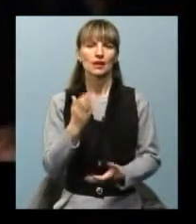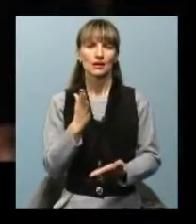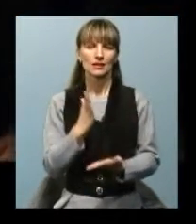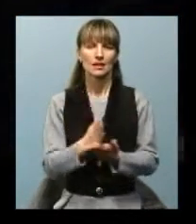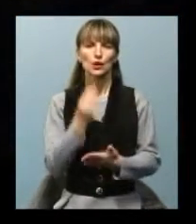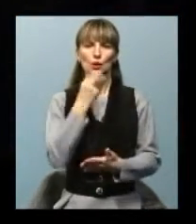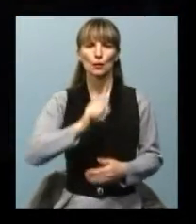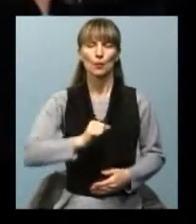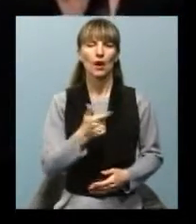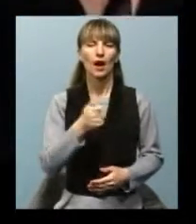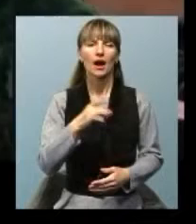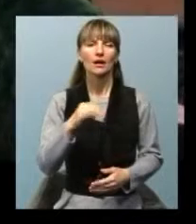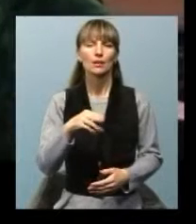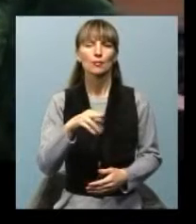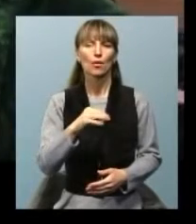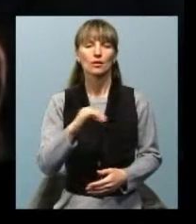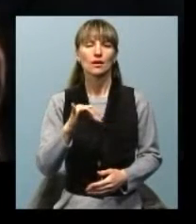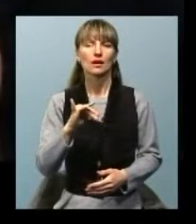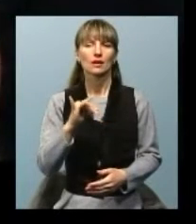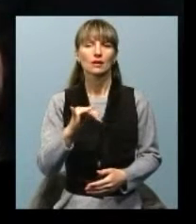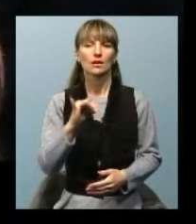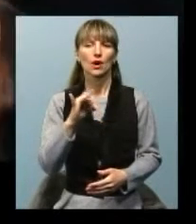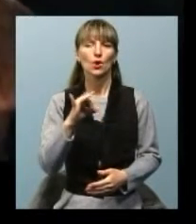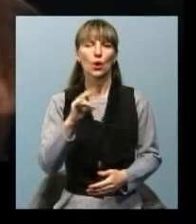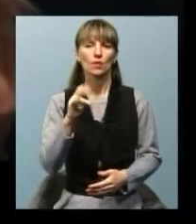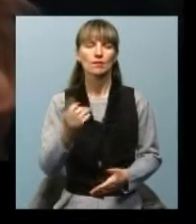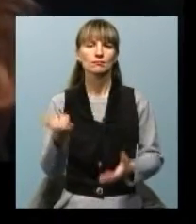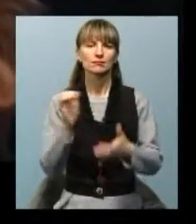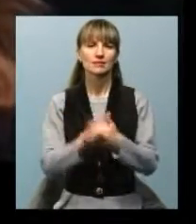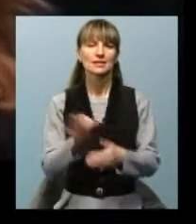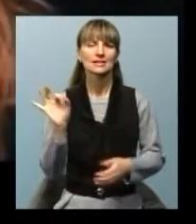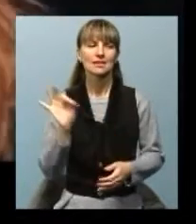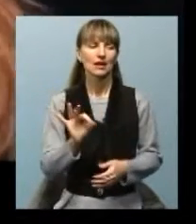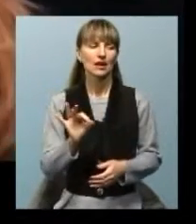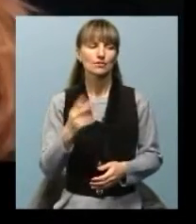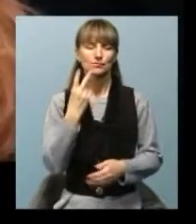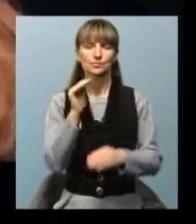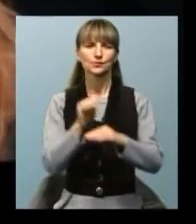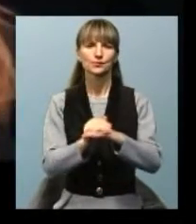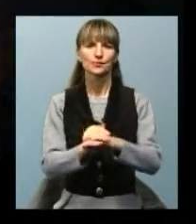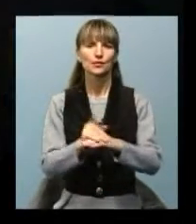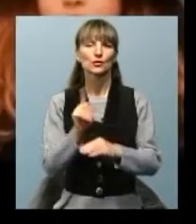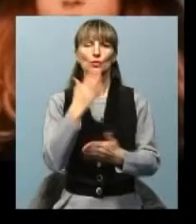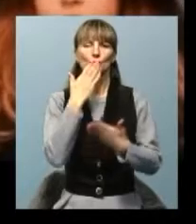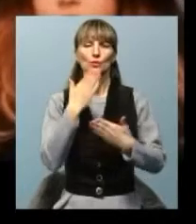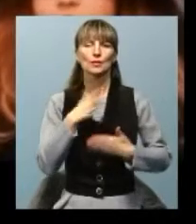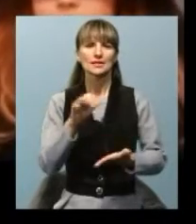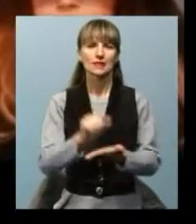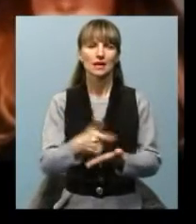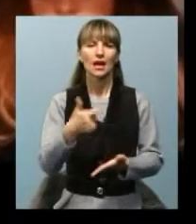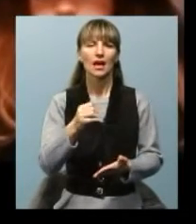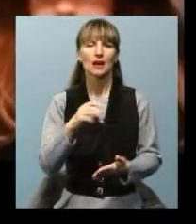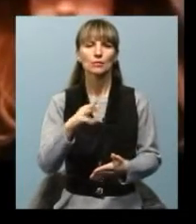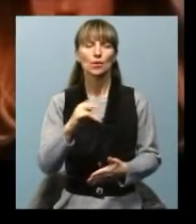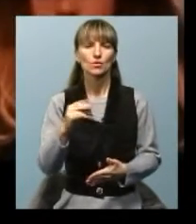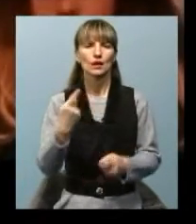Гаррі Поттера та Рона Уізлі. Як тільки ви з нею познайомились, то одразу могли помітити, що найулюбленіше заняття Герміони